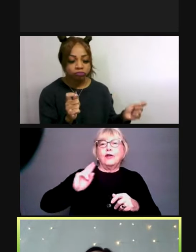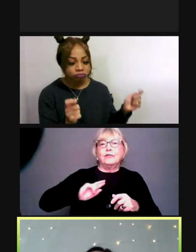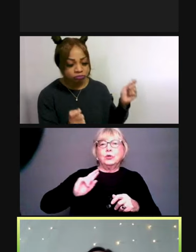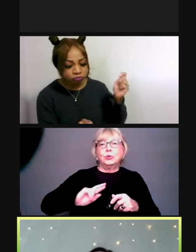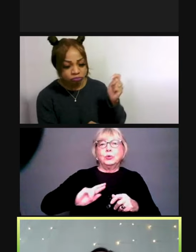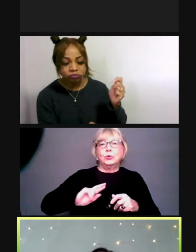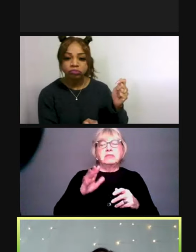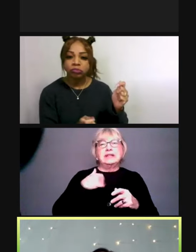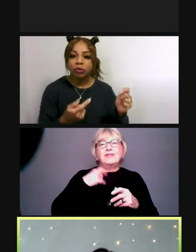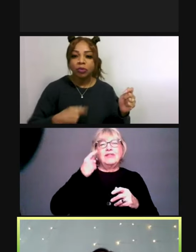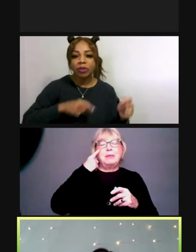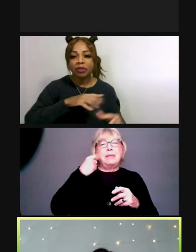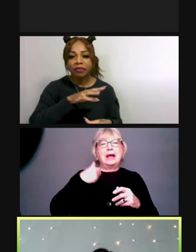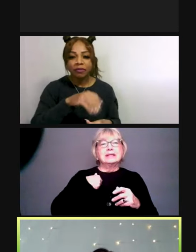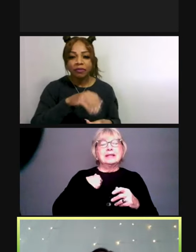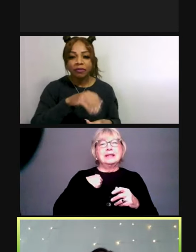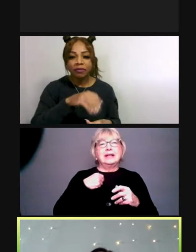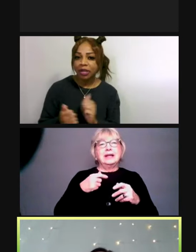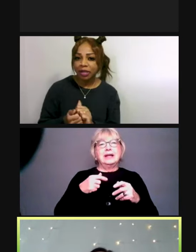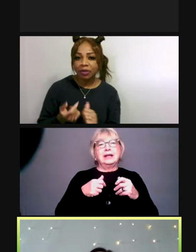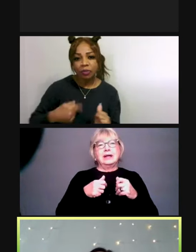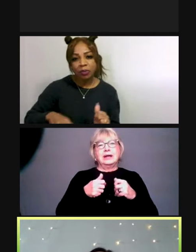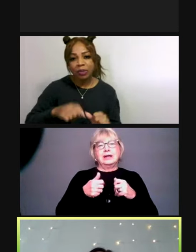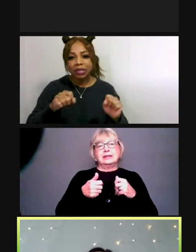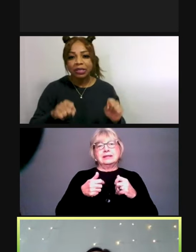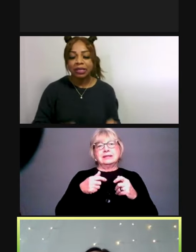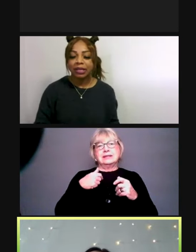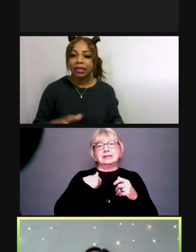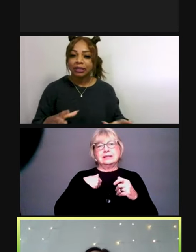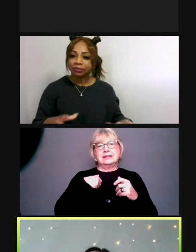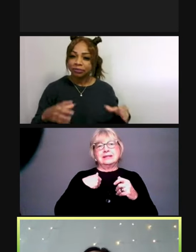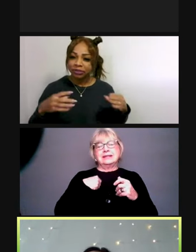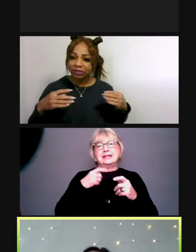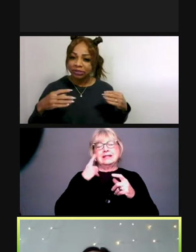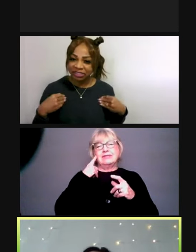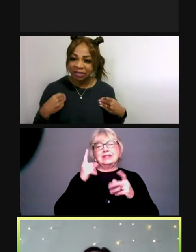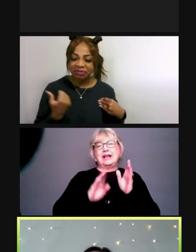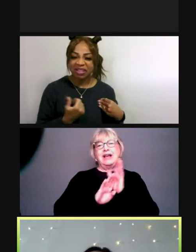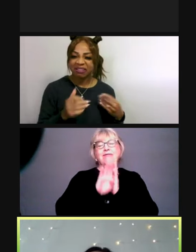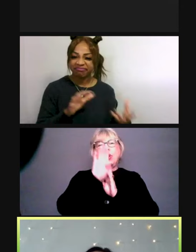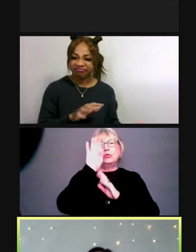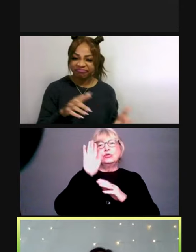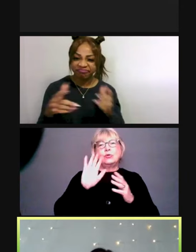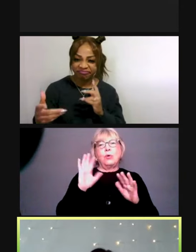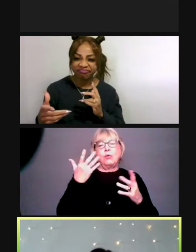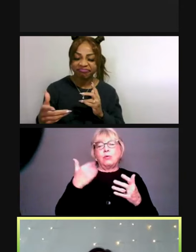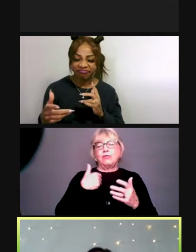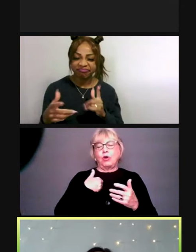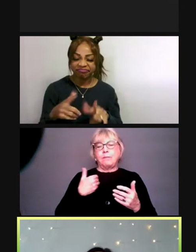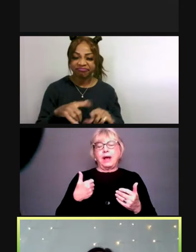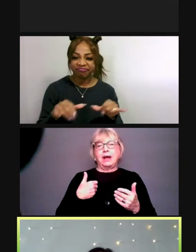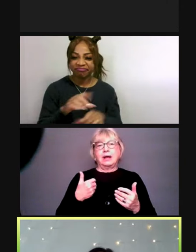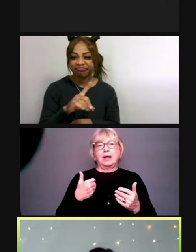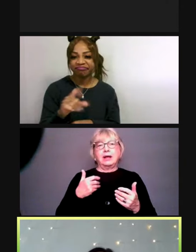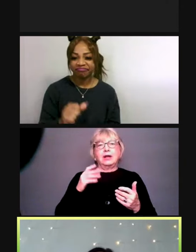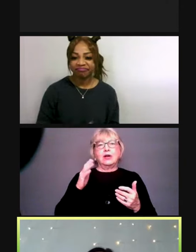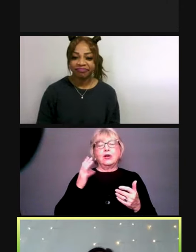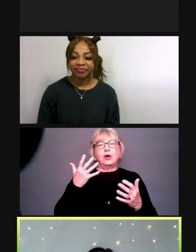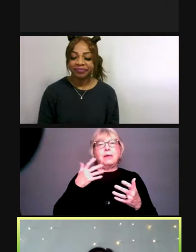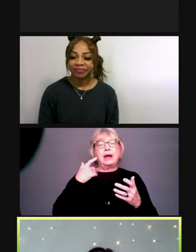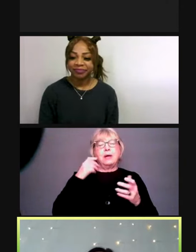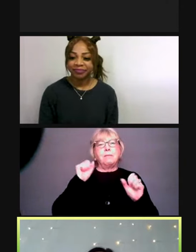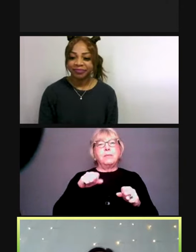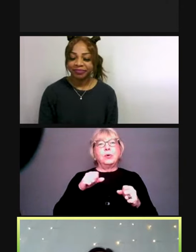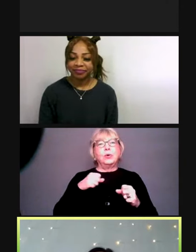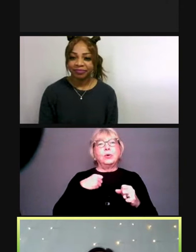penser à une reconfiguration du monde dans lequel on est, on évolue et voir comment est-ce qu'on peut aussi embrasser tout ce